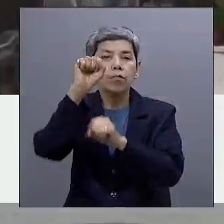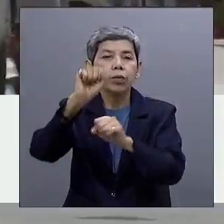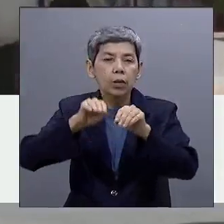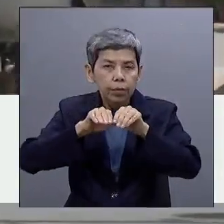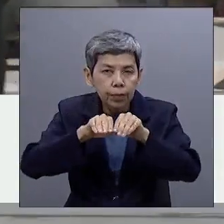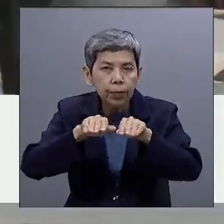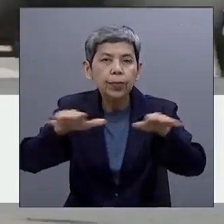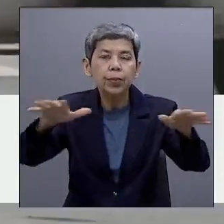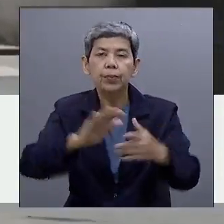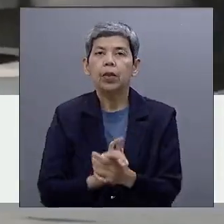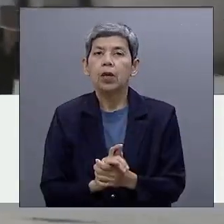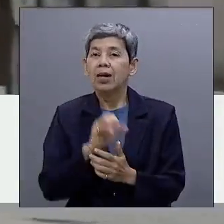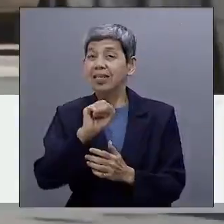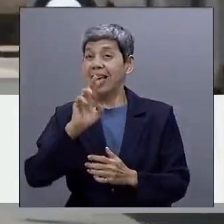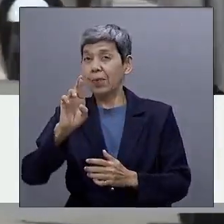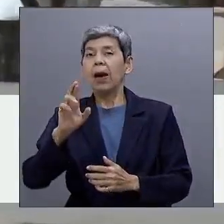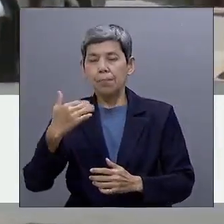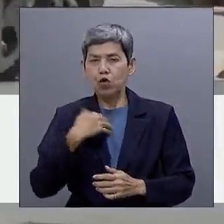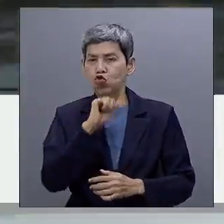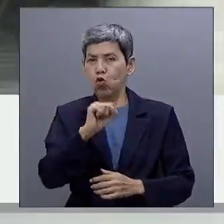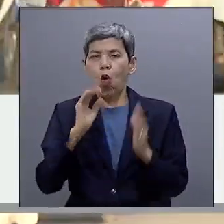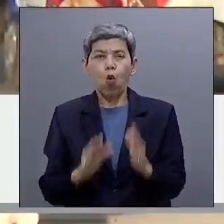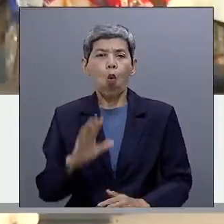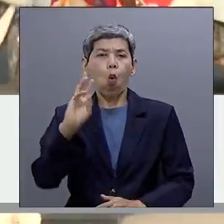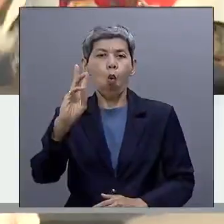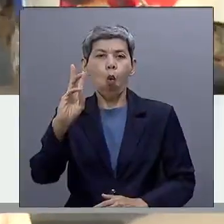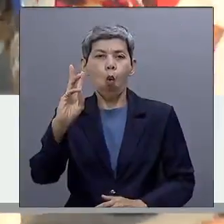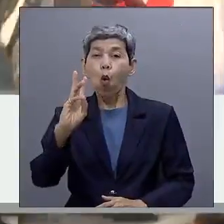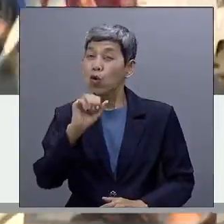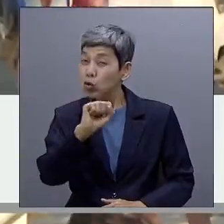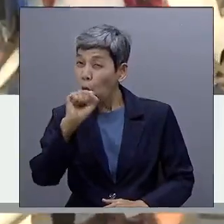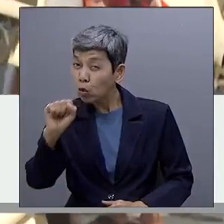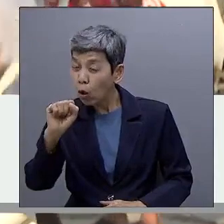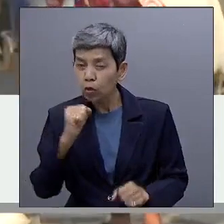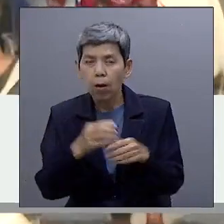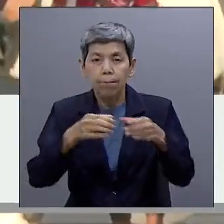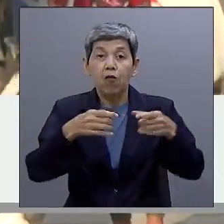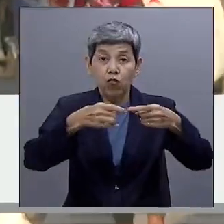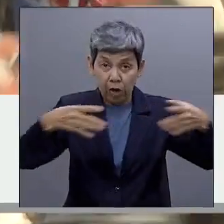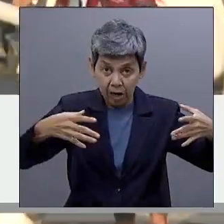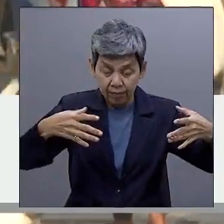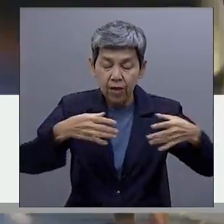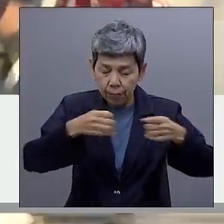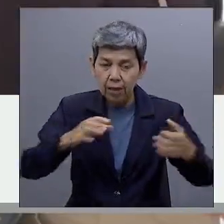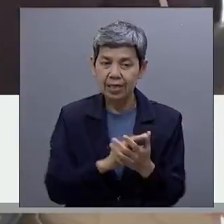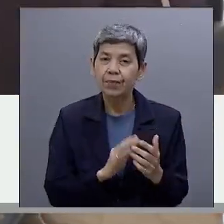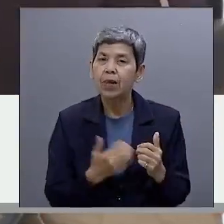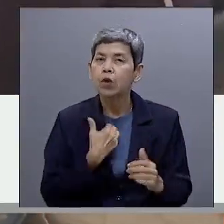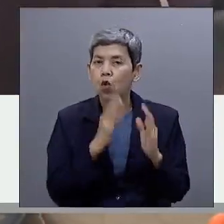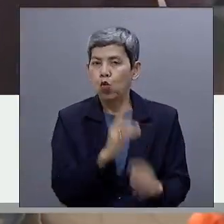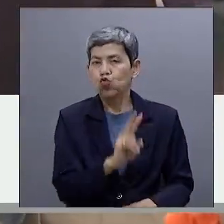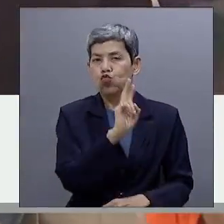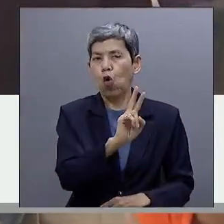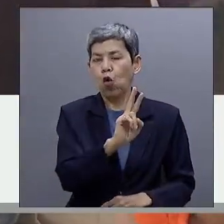ครับสำหรับจังหวัดเสียมเรียบมีส.ส 6คนนะครับมีสสจากพรรคฝ่ายค้านหรือว่าพรรคแสงเทียน 2คน